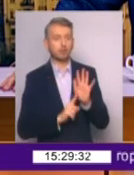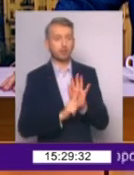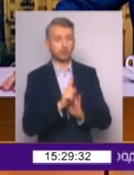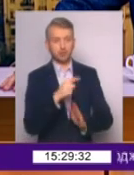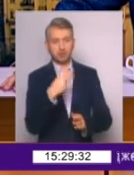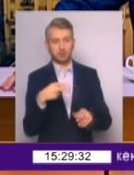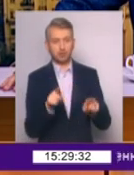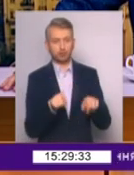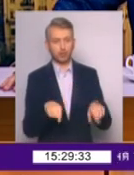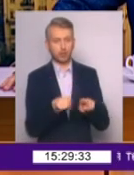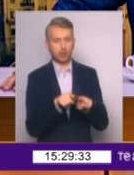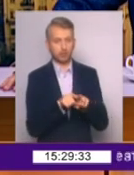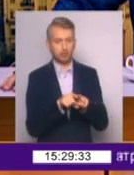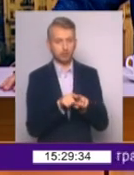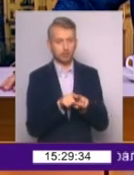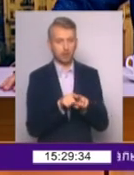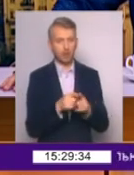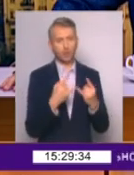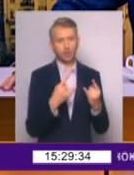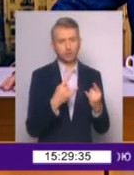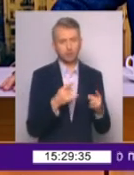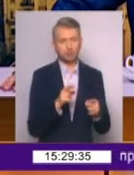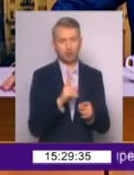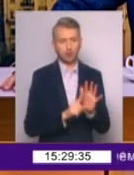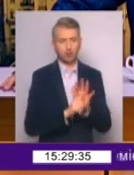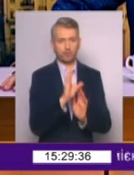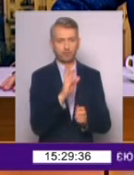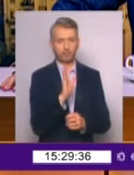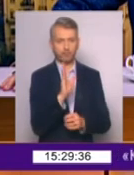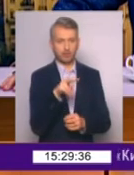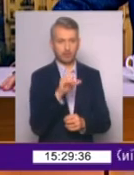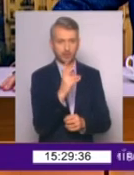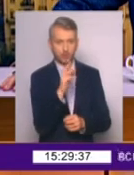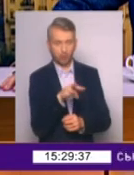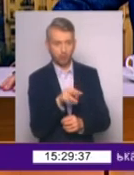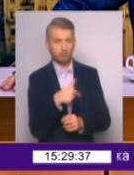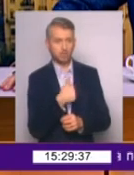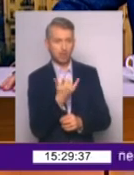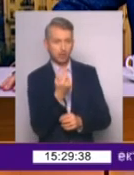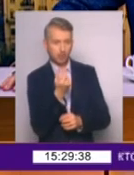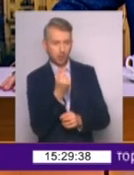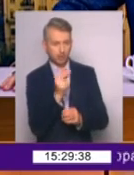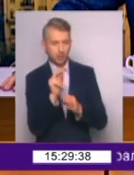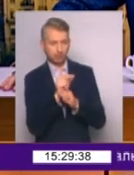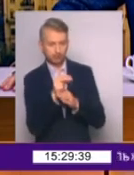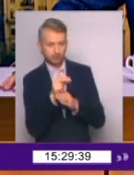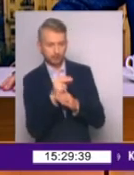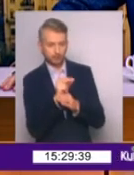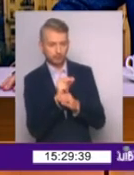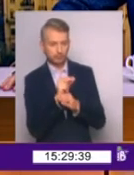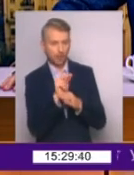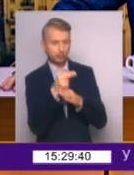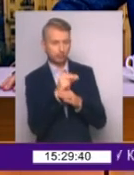таким крутим, як і починалося в Ласком. Да? Ну, ми його трошки допрацьовуємо і вносимо якраз ті